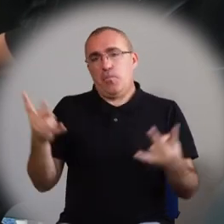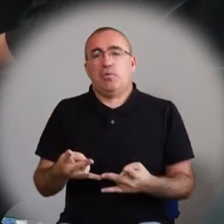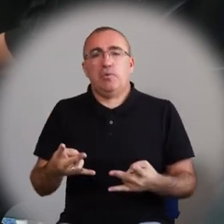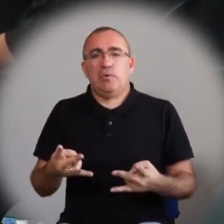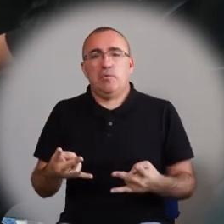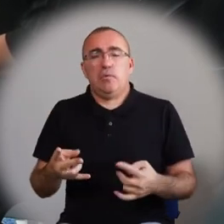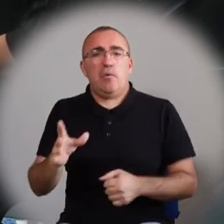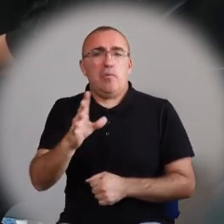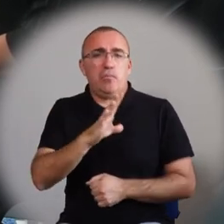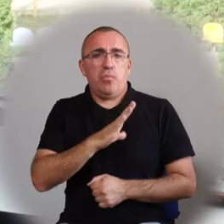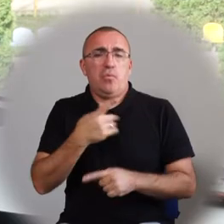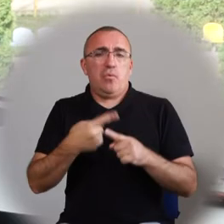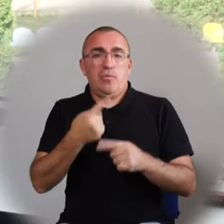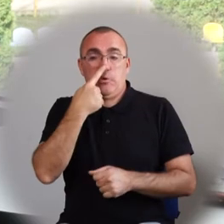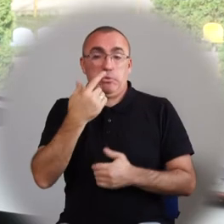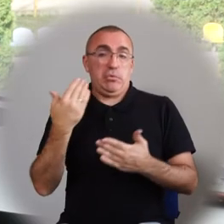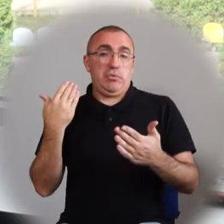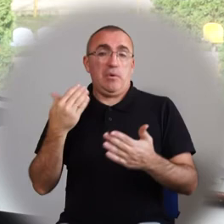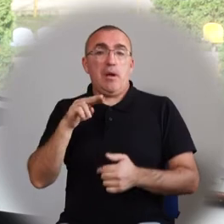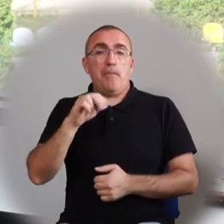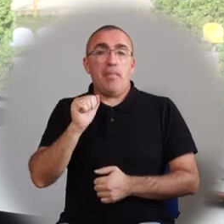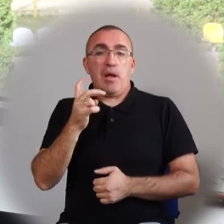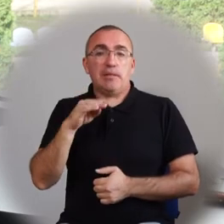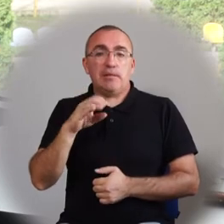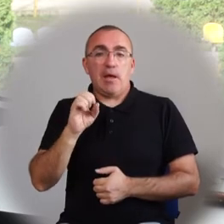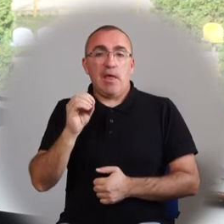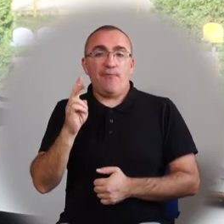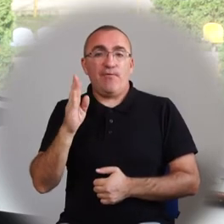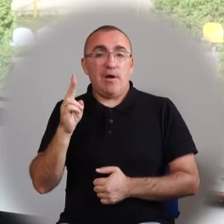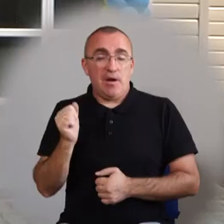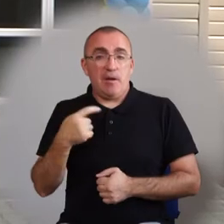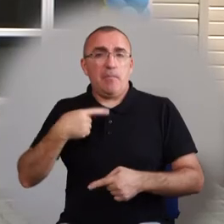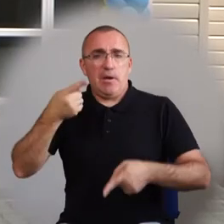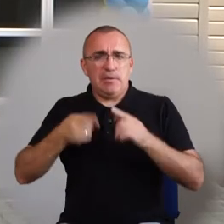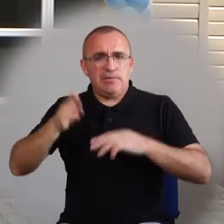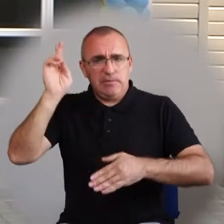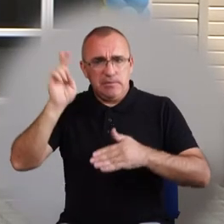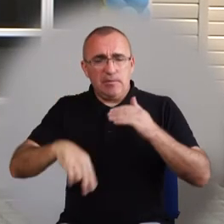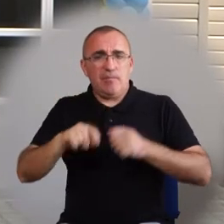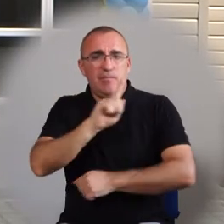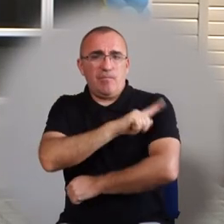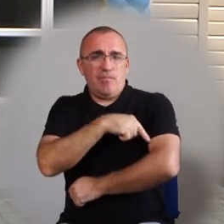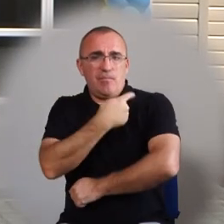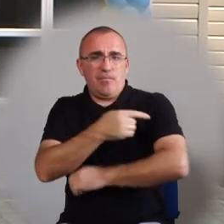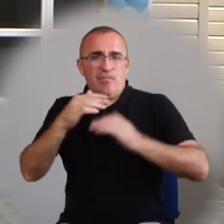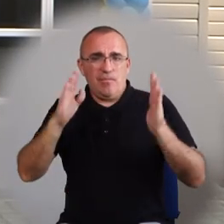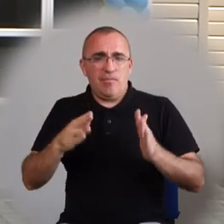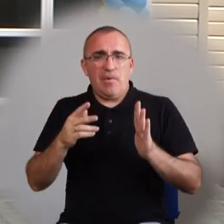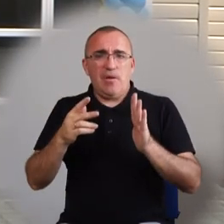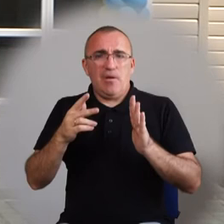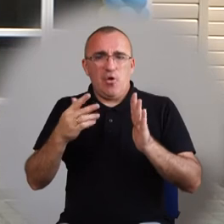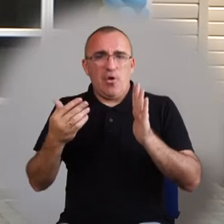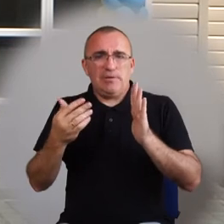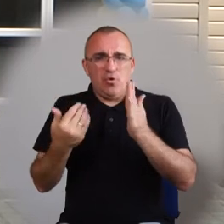але олександрійцям він потрібен. Був от нещодавно в Понтаєвці, де реально ми завершили будівництво